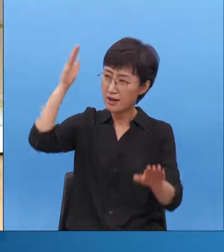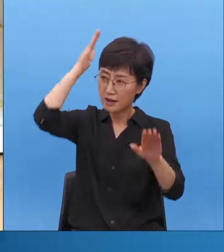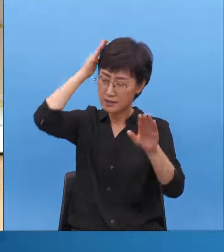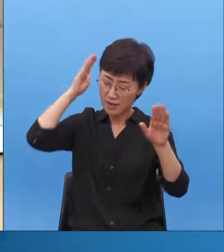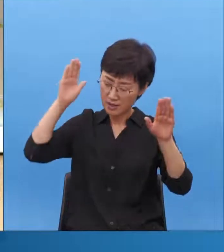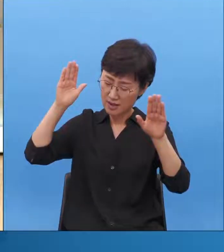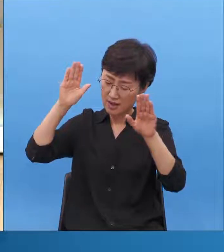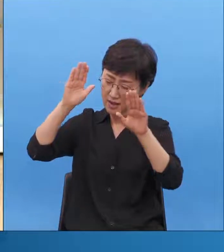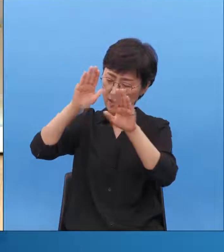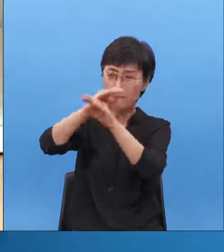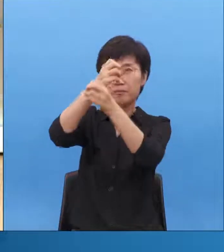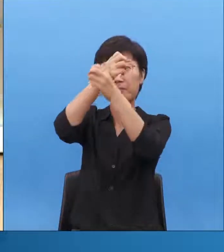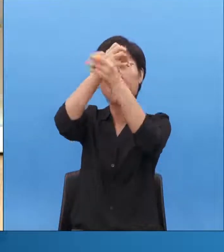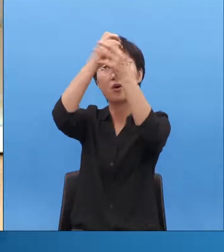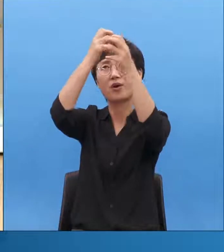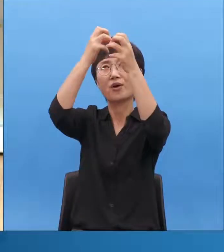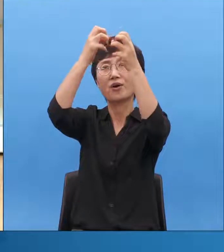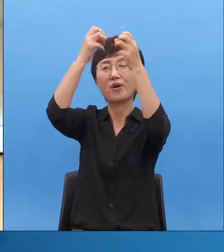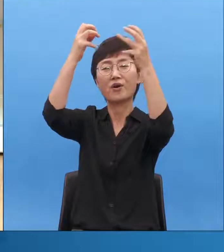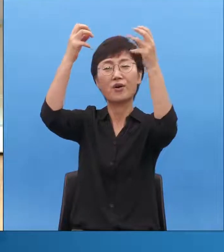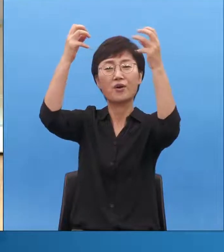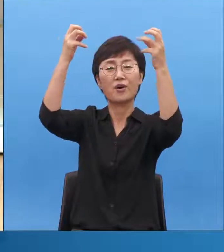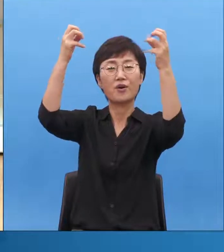밤하늘 빛난 별